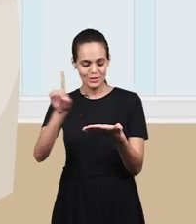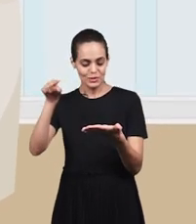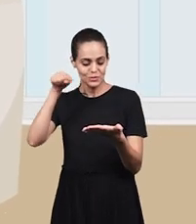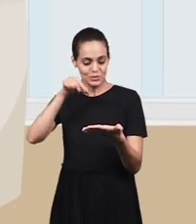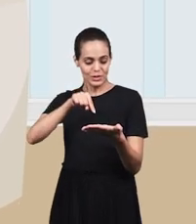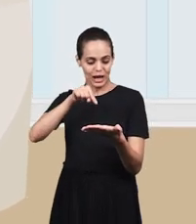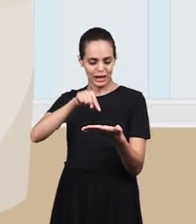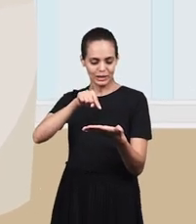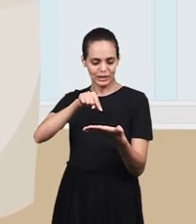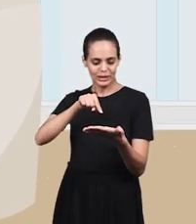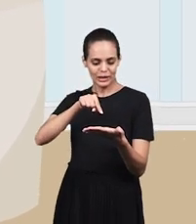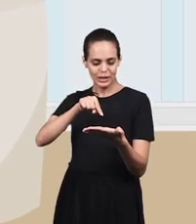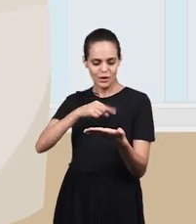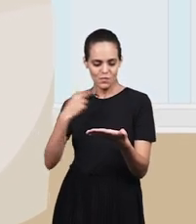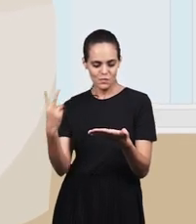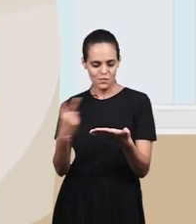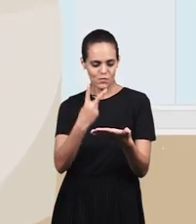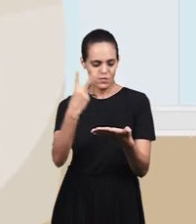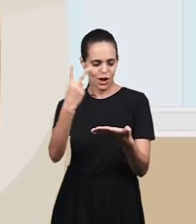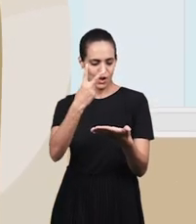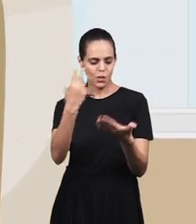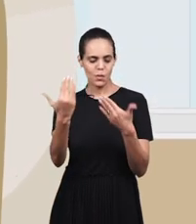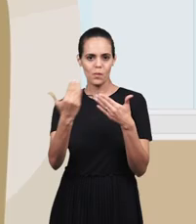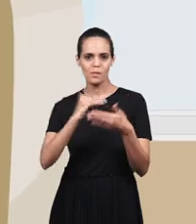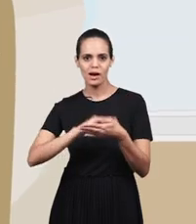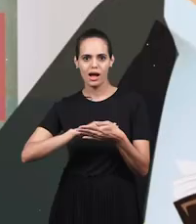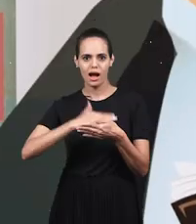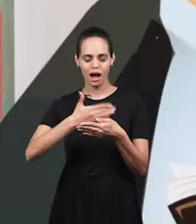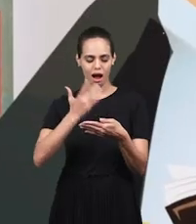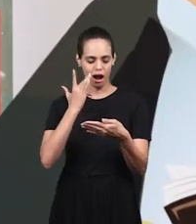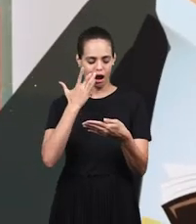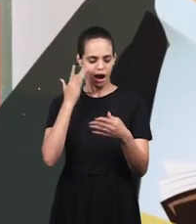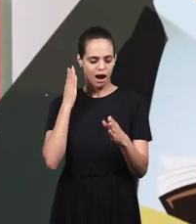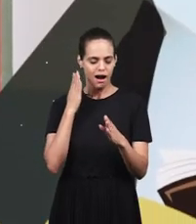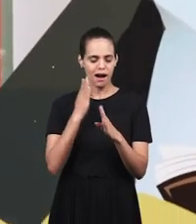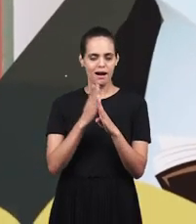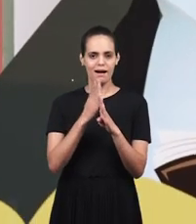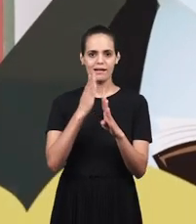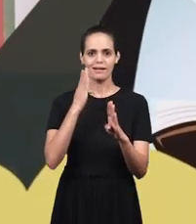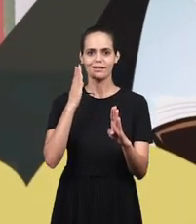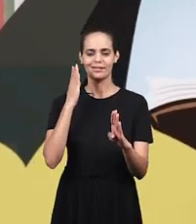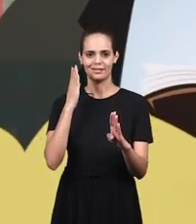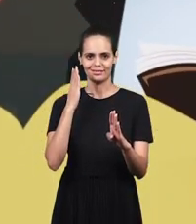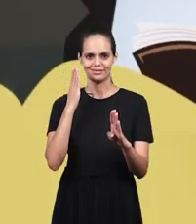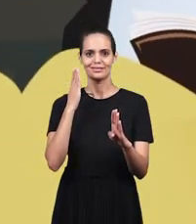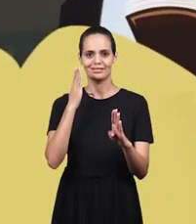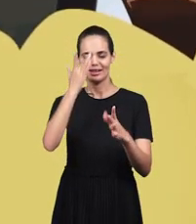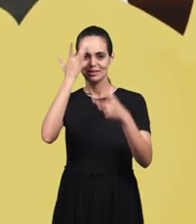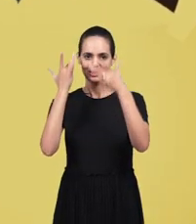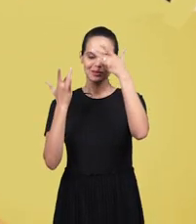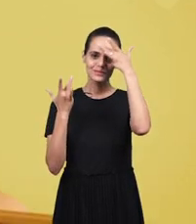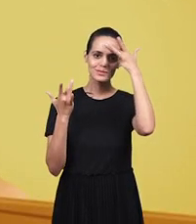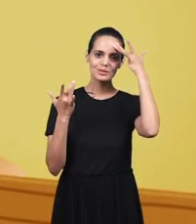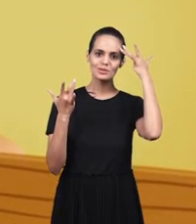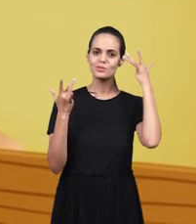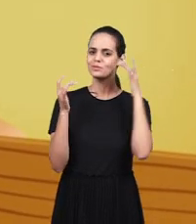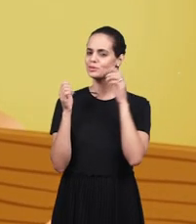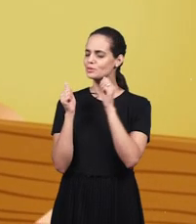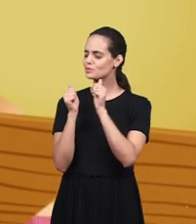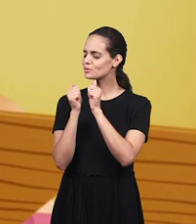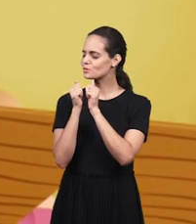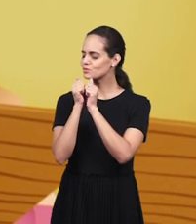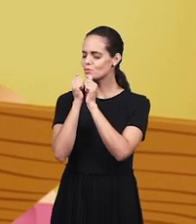Библия – это открытое сокровище, обнаруженное сокровище для всех тех,